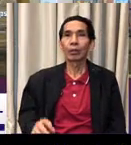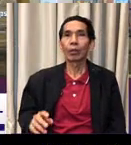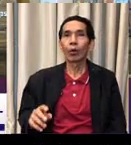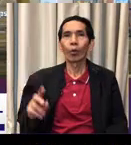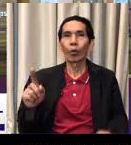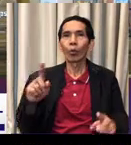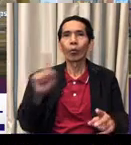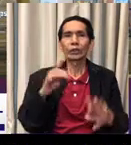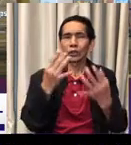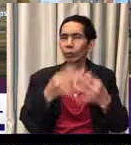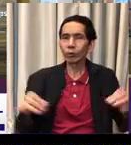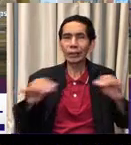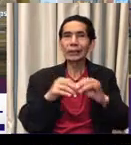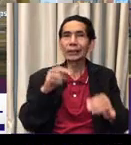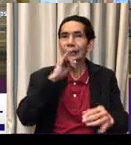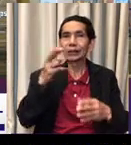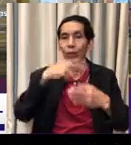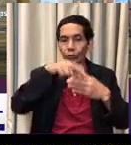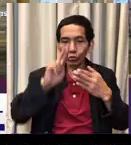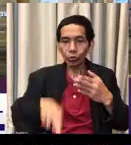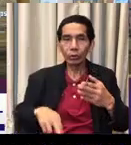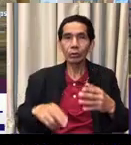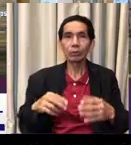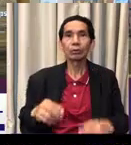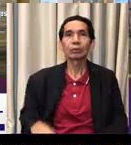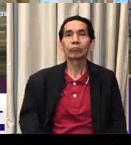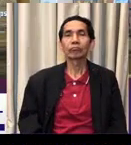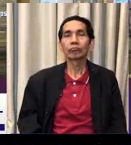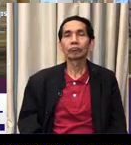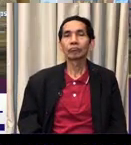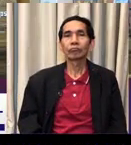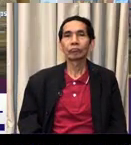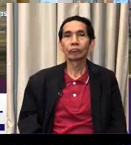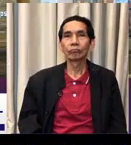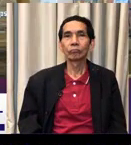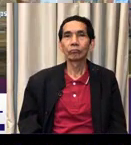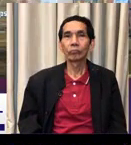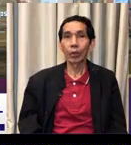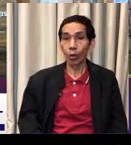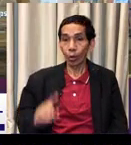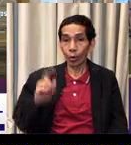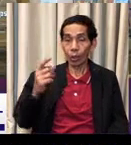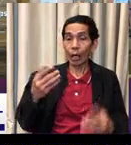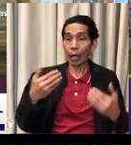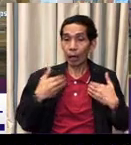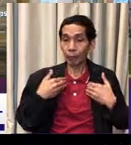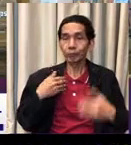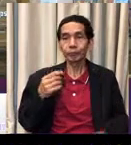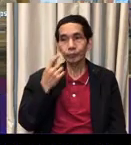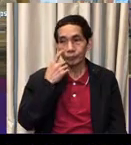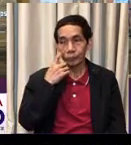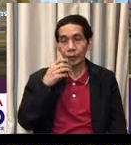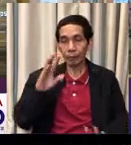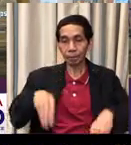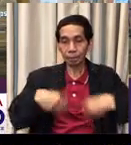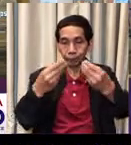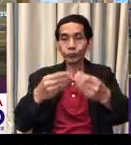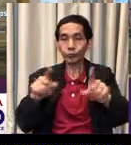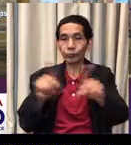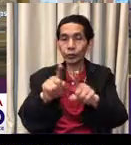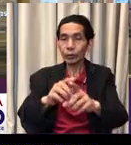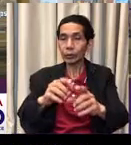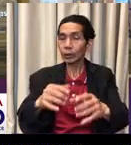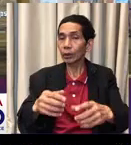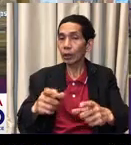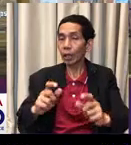is the result. One way or another. Maliban pa po sa kanila, binigyan din po ng